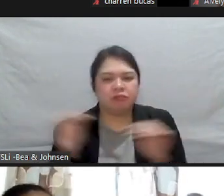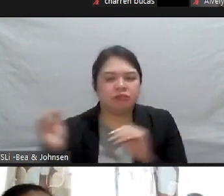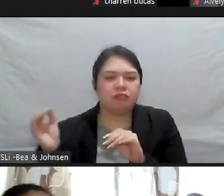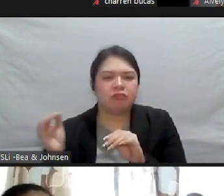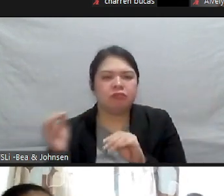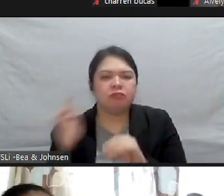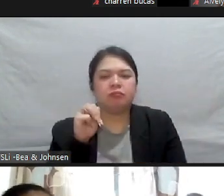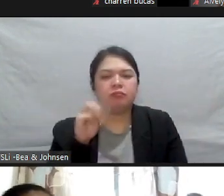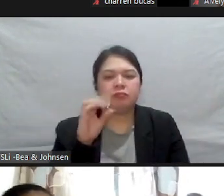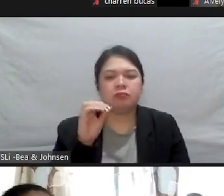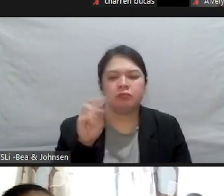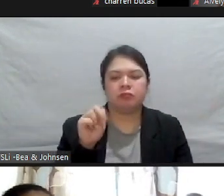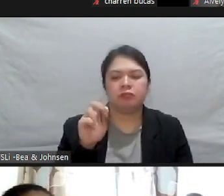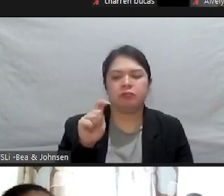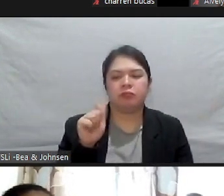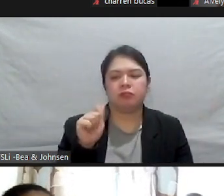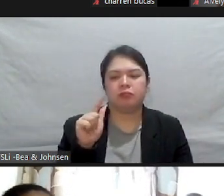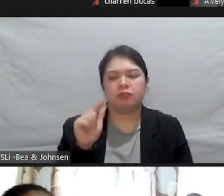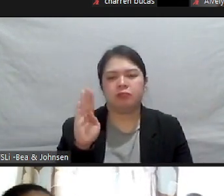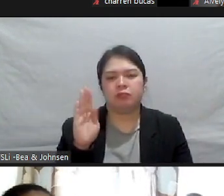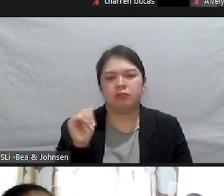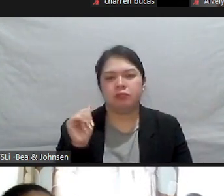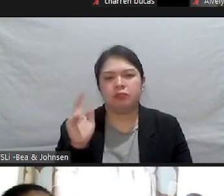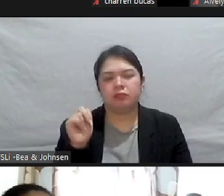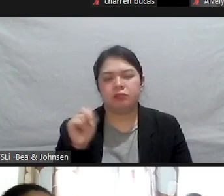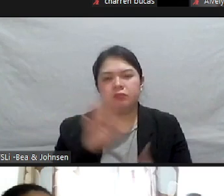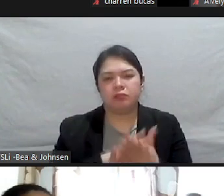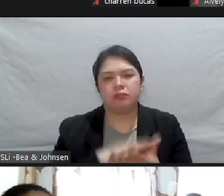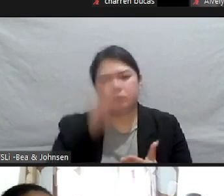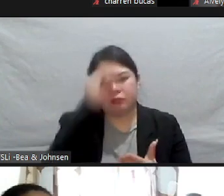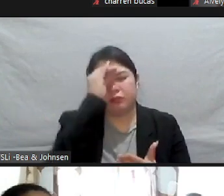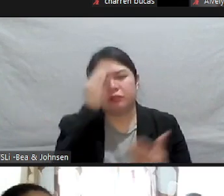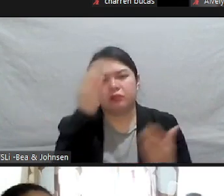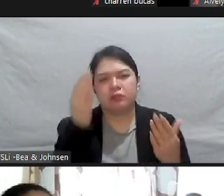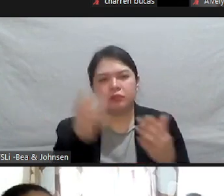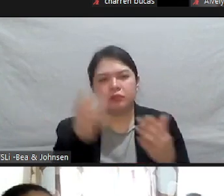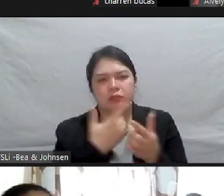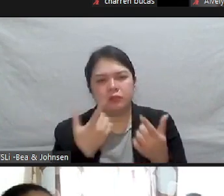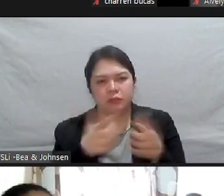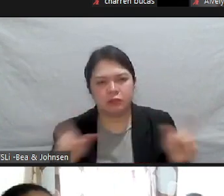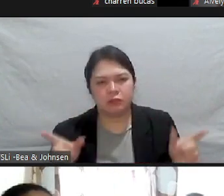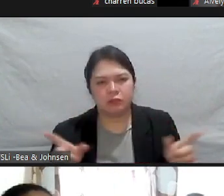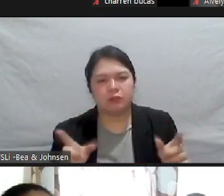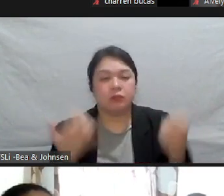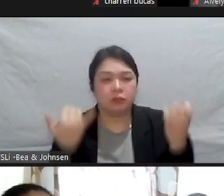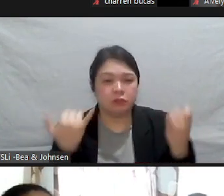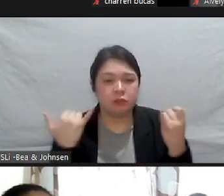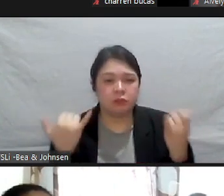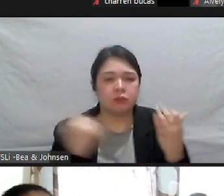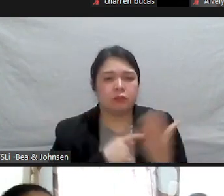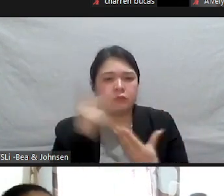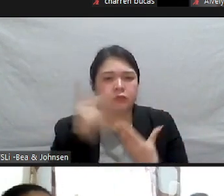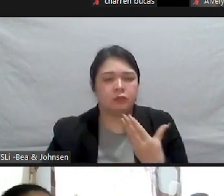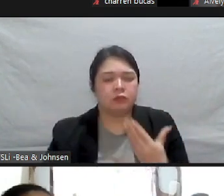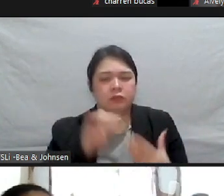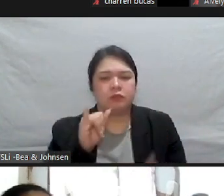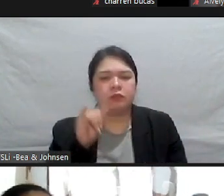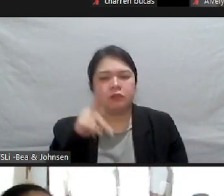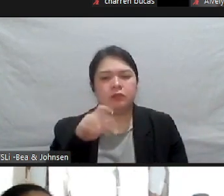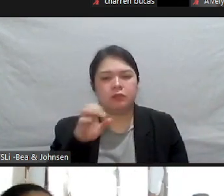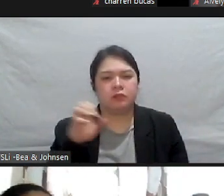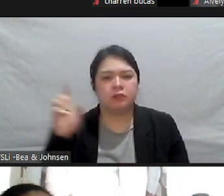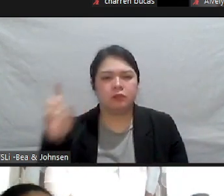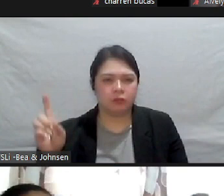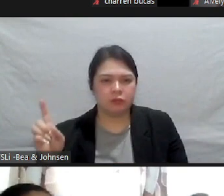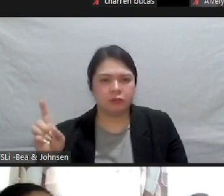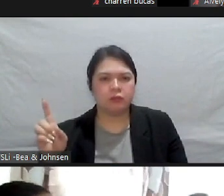Montalban para matuto ulit ng dumagat, no? So, sa mga programa na to ng DepEd, yung iPad, for example, MTB,